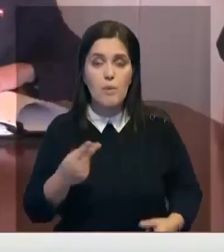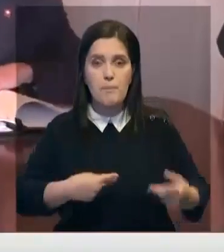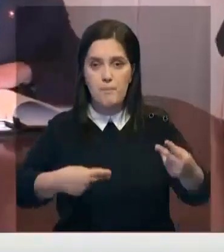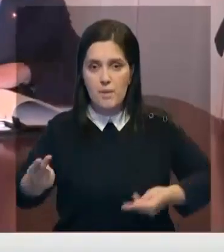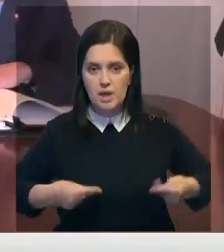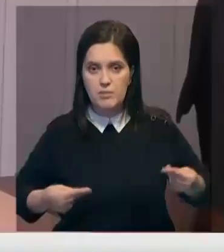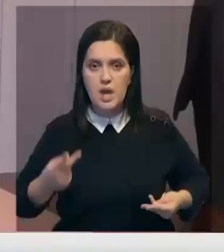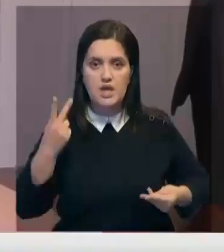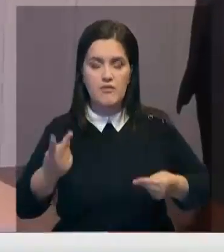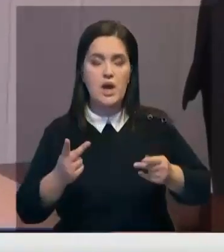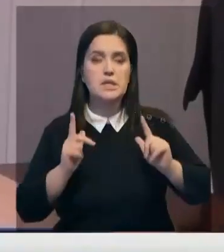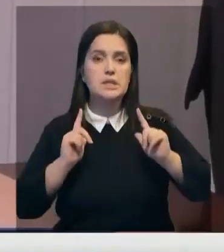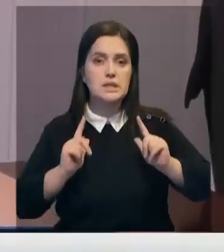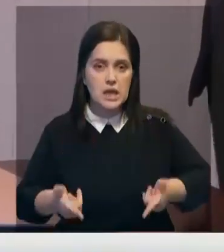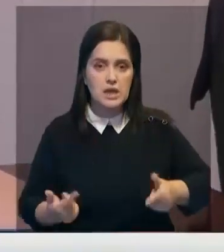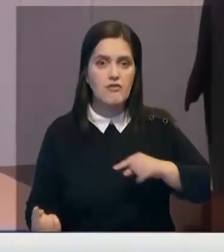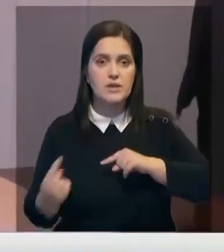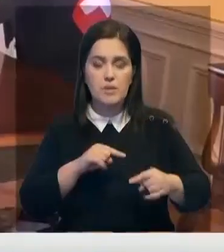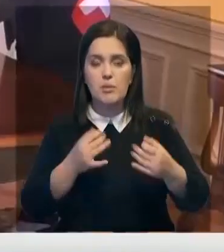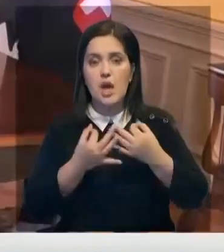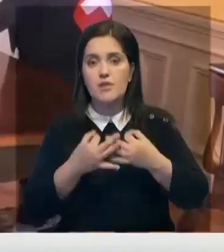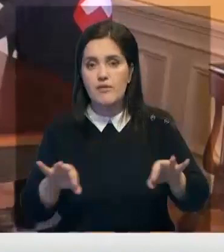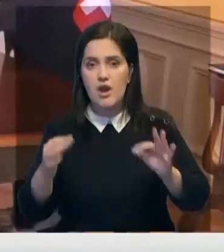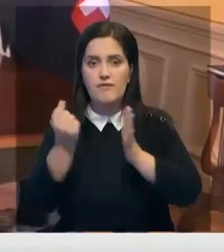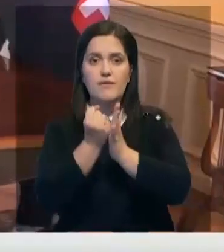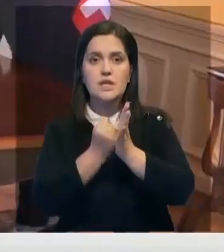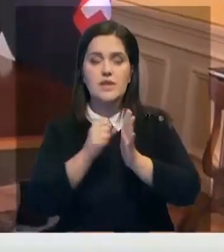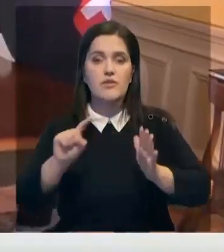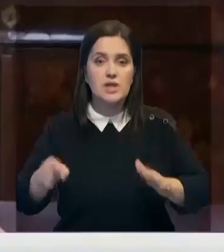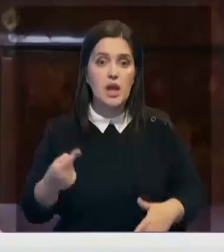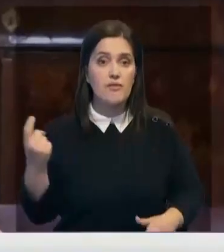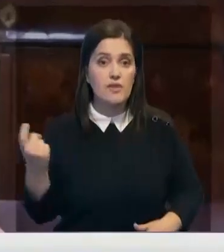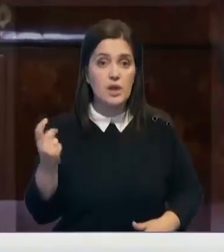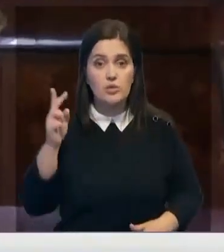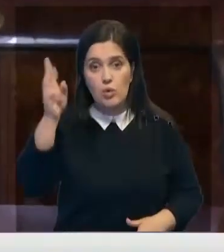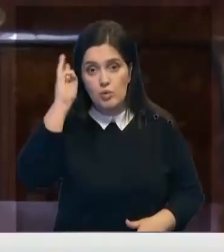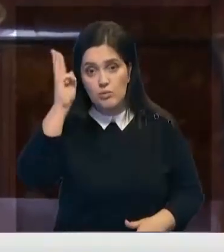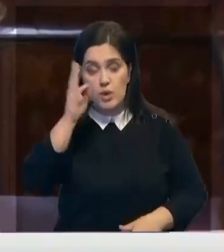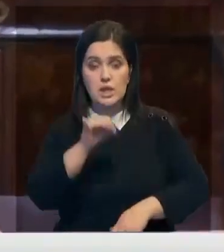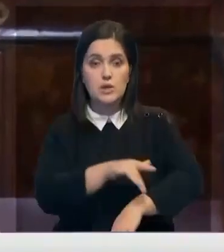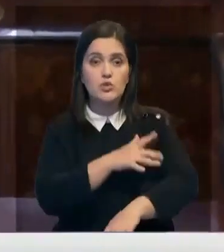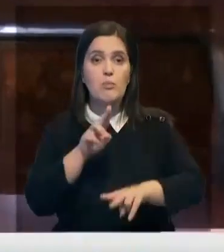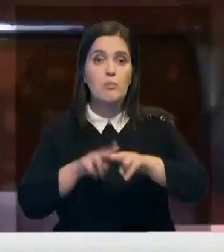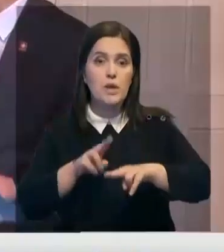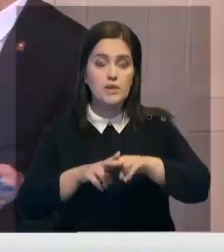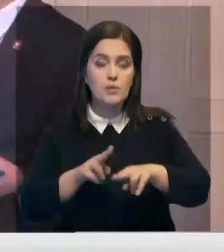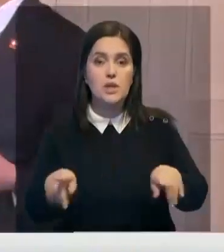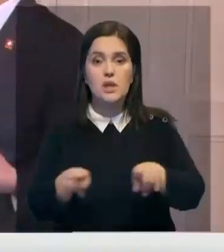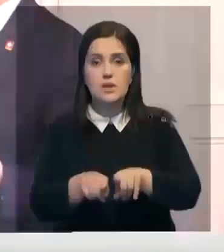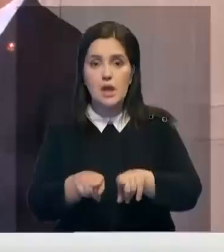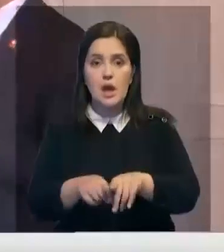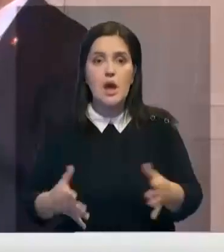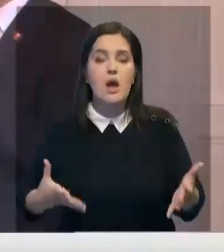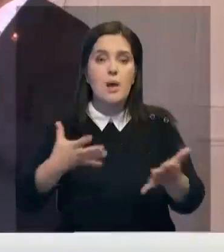два межправительственных соглашения о взаимном освобождении от визовых требований владельцев дипломатических и служебных паспортов, а также об